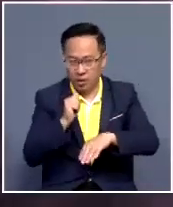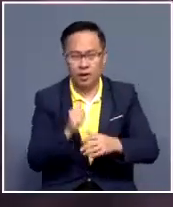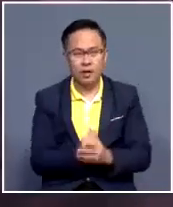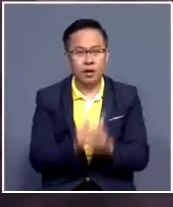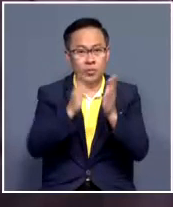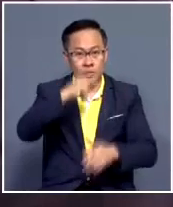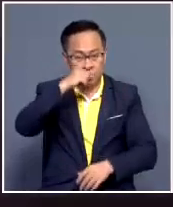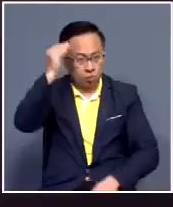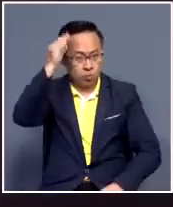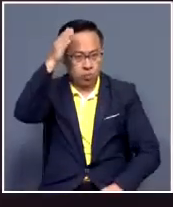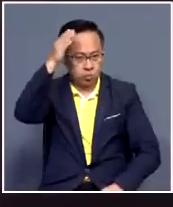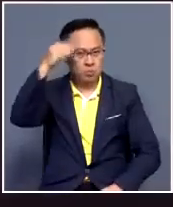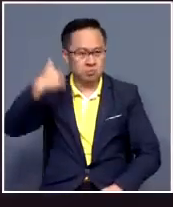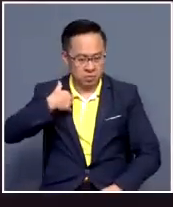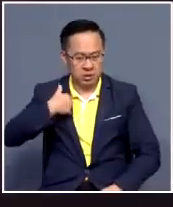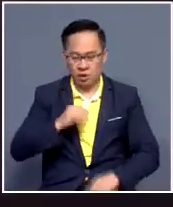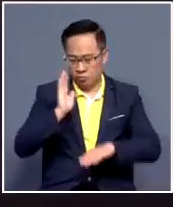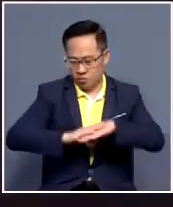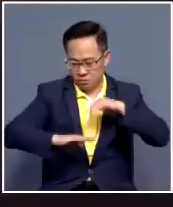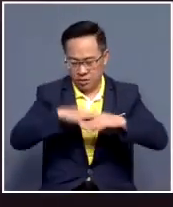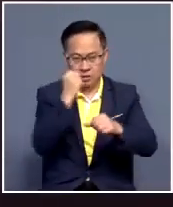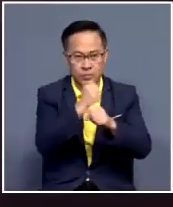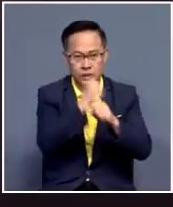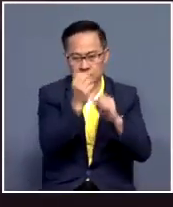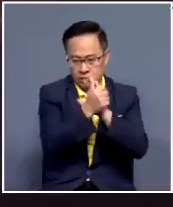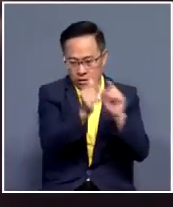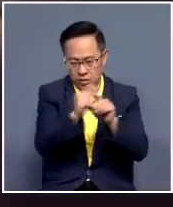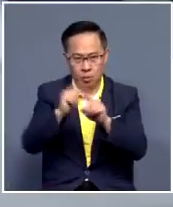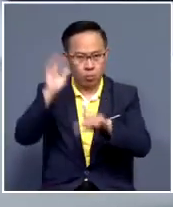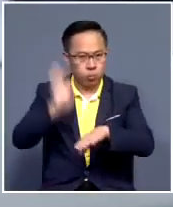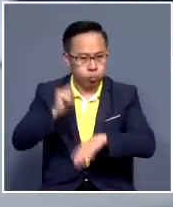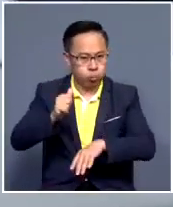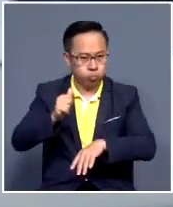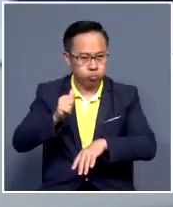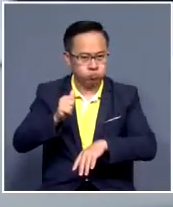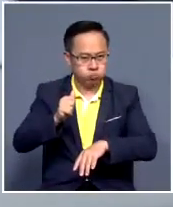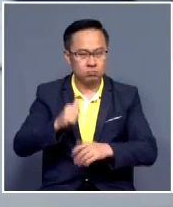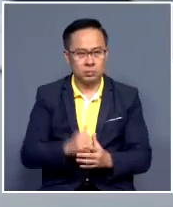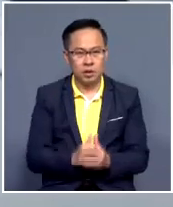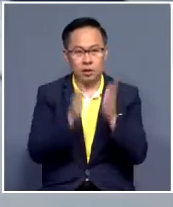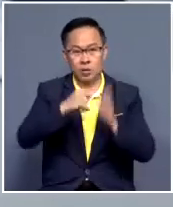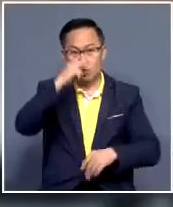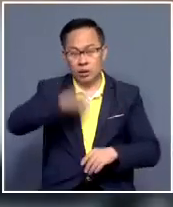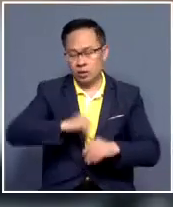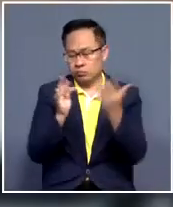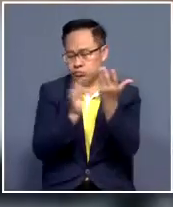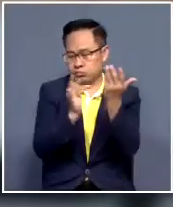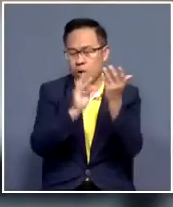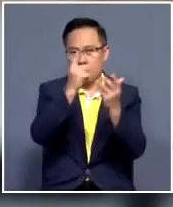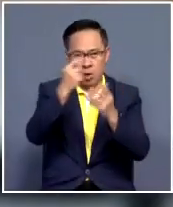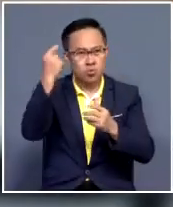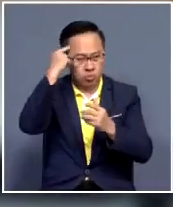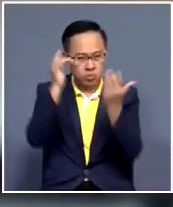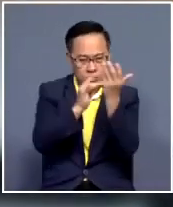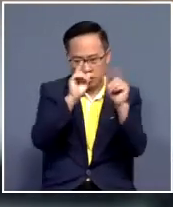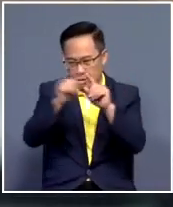มีความรู้ทักษะสมรรถนะเนี่ยสูงเป็นคนไทยที่จะเรียกว่าเป็นคนไทยที่ทันสมัยทันโลกทันเทคโนโล